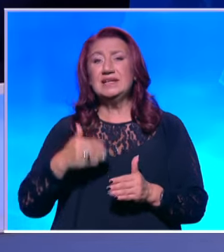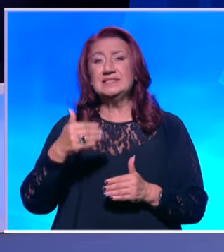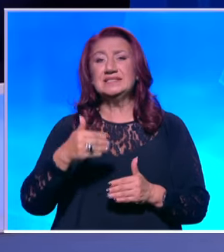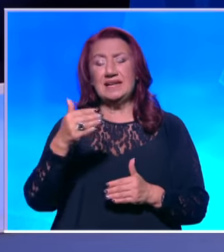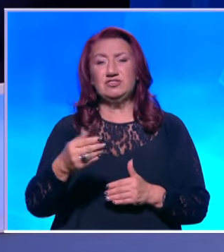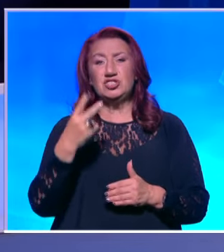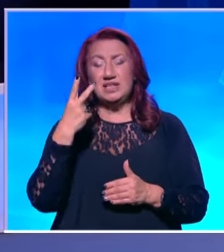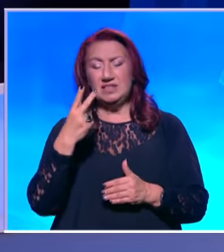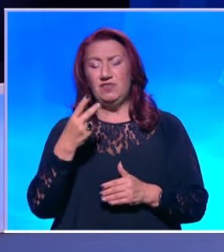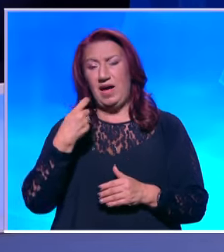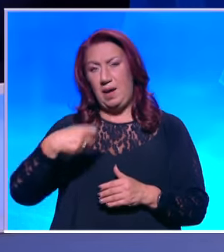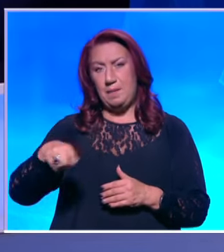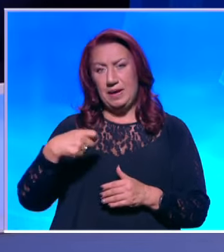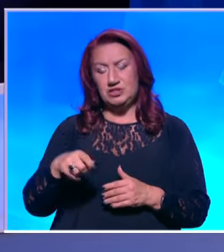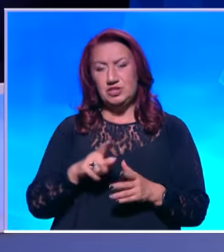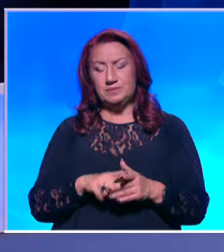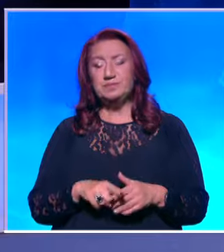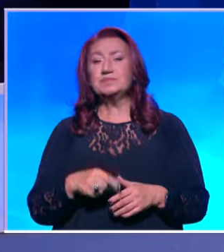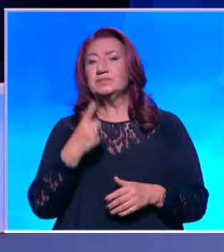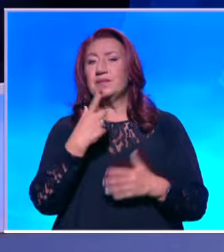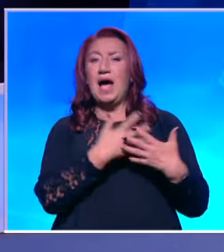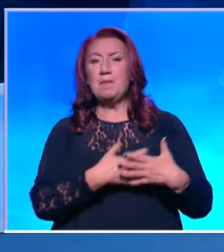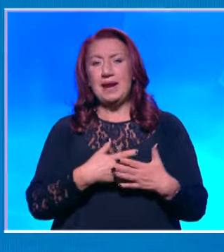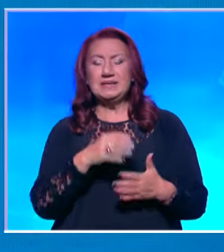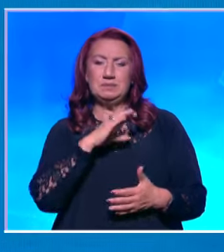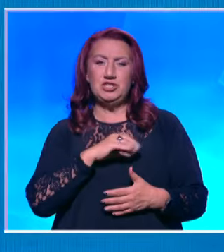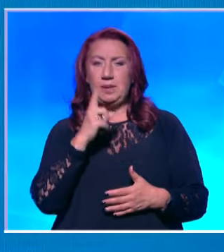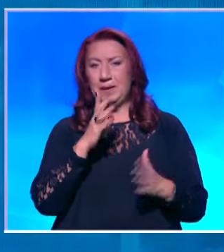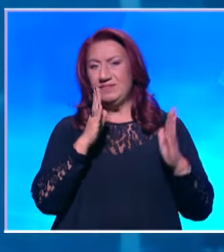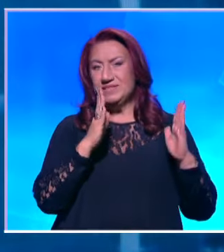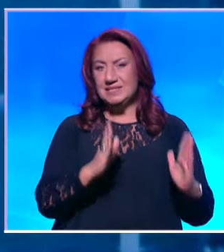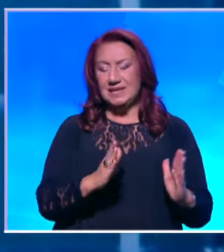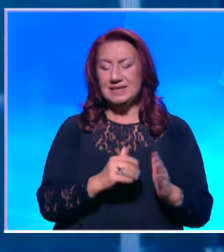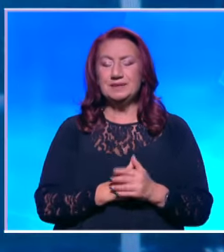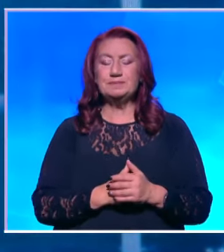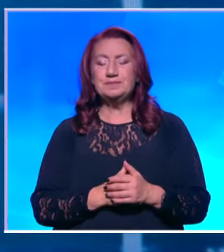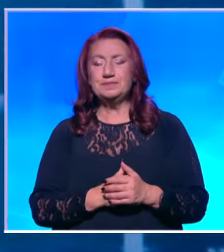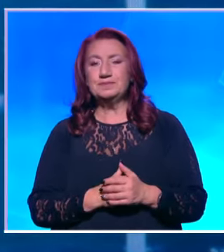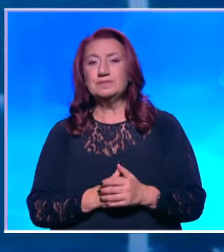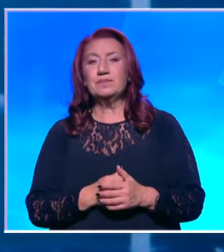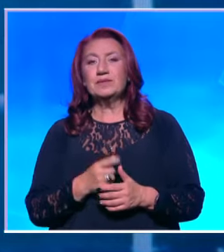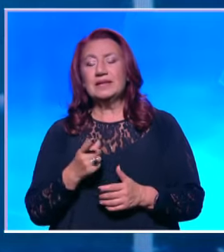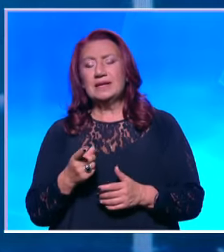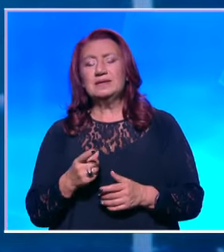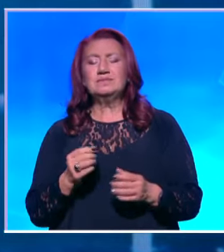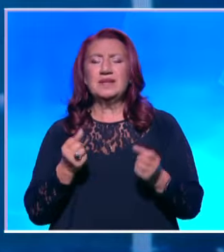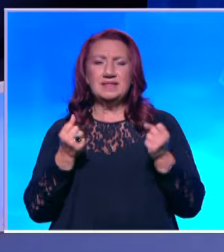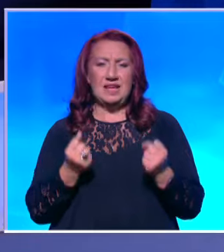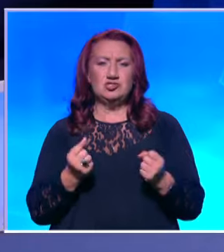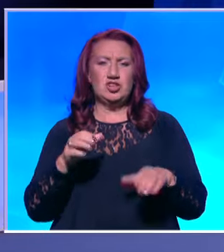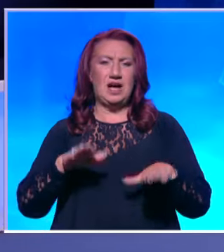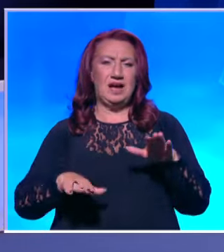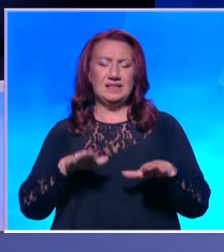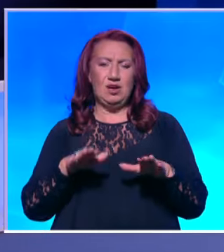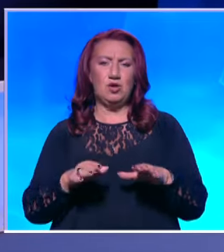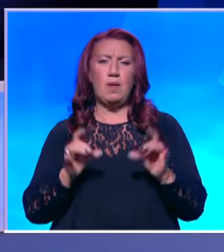андър зверев американецът спечели първия сет сензация в тежката категория на професионалния бокс даниел